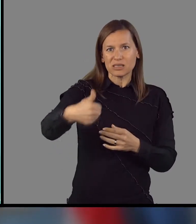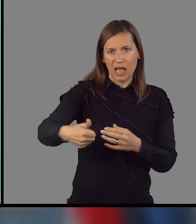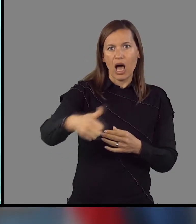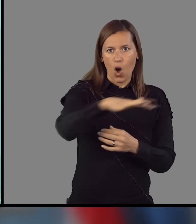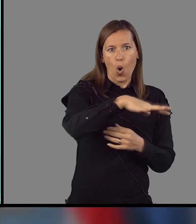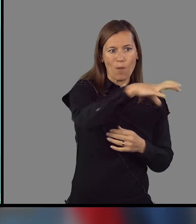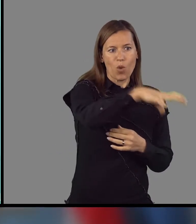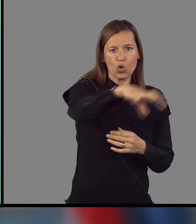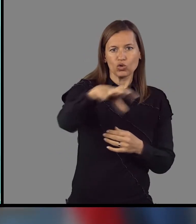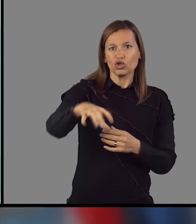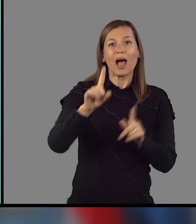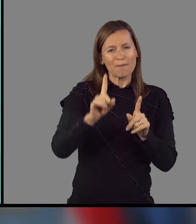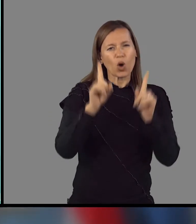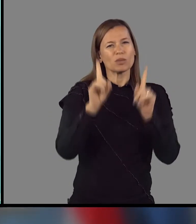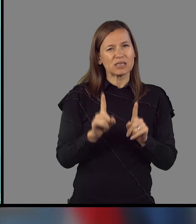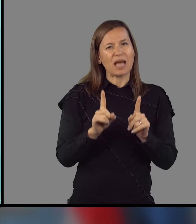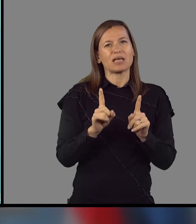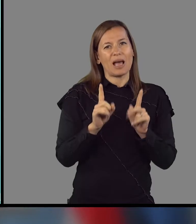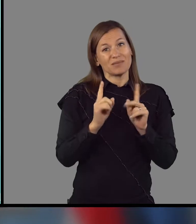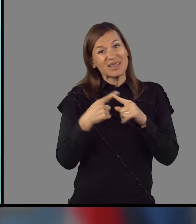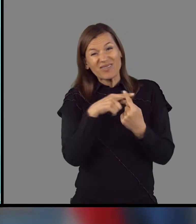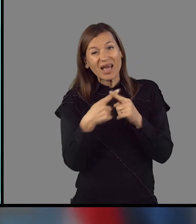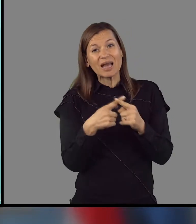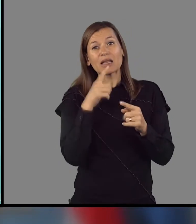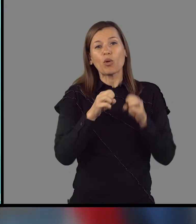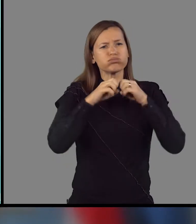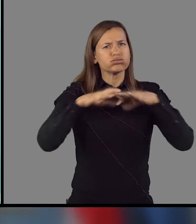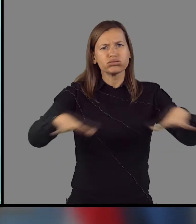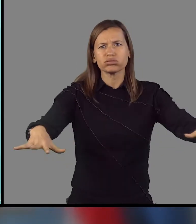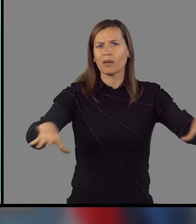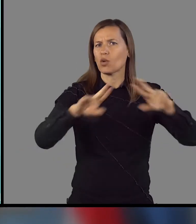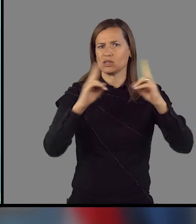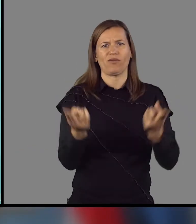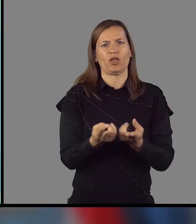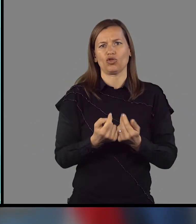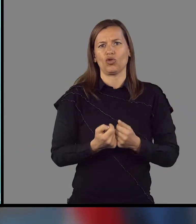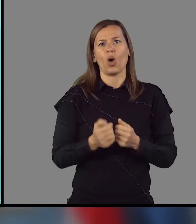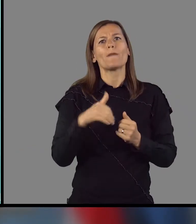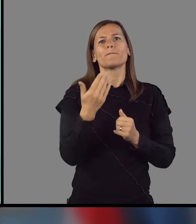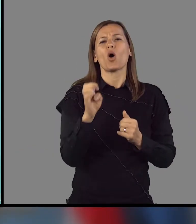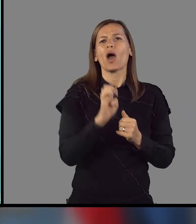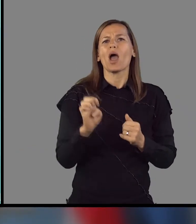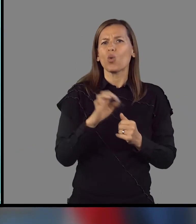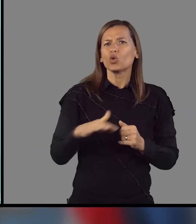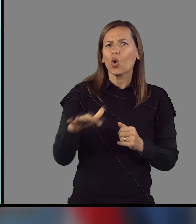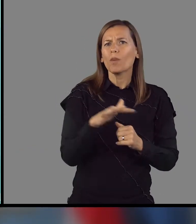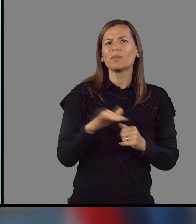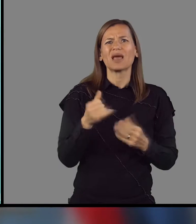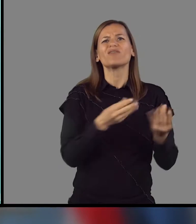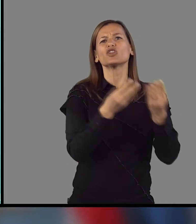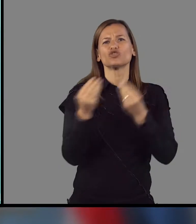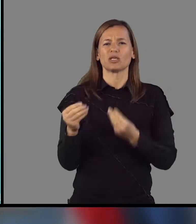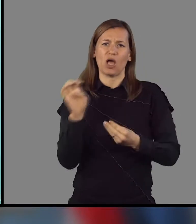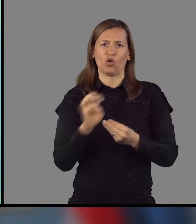območjih, ampak da obstaja tveganje, da se bo pojavila vse povsod po svetu. Po Evropi se je